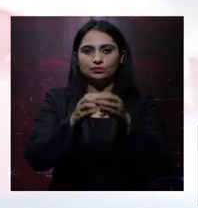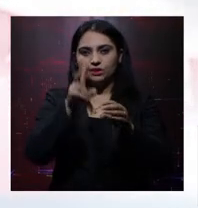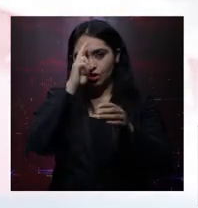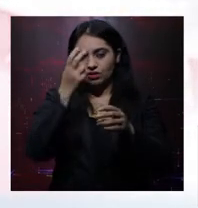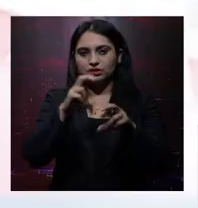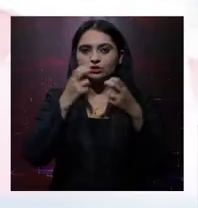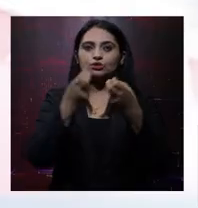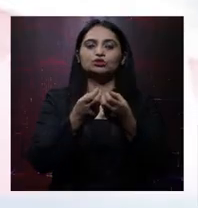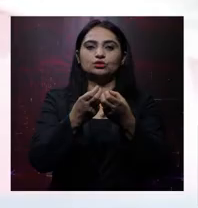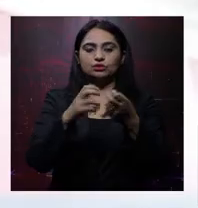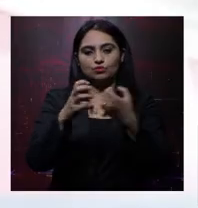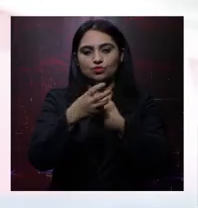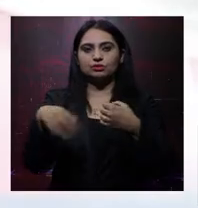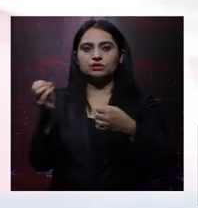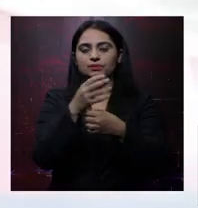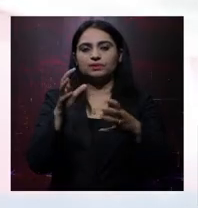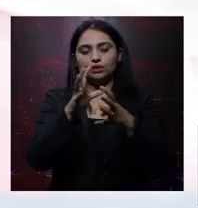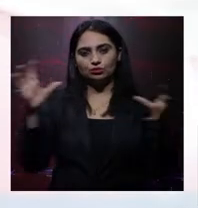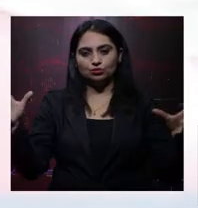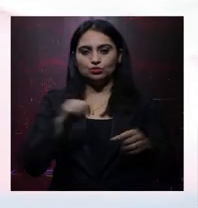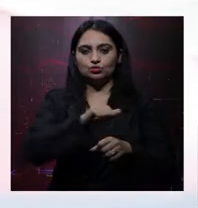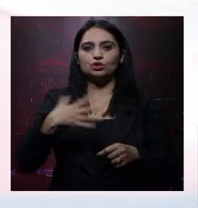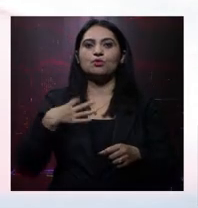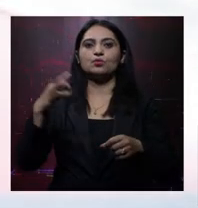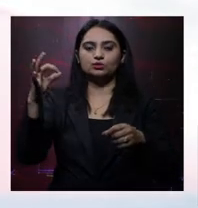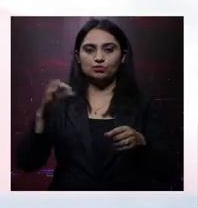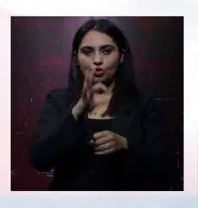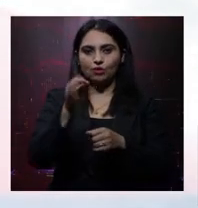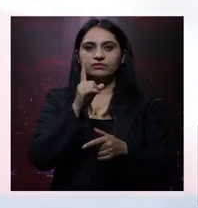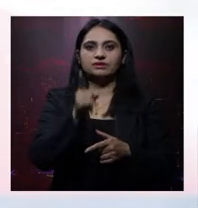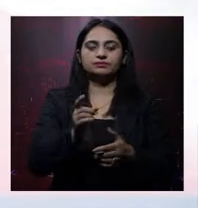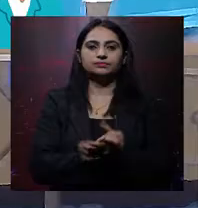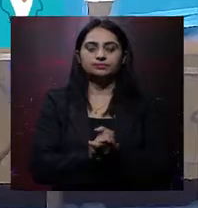अर्थात संसद मुलुकको सर्वोच्च जनप्रतिनिधि मूलक निकाय हो।